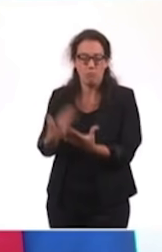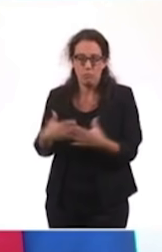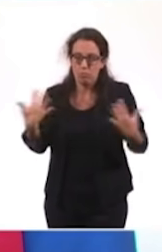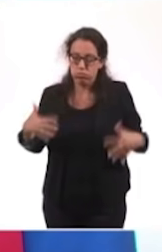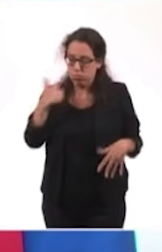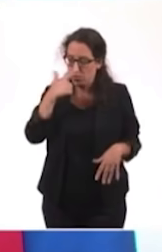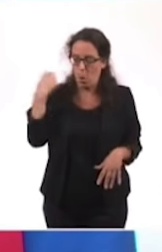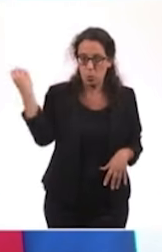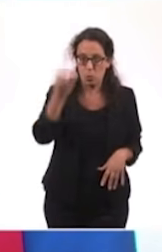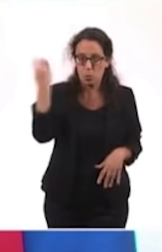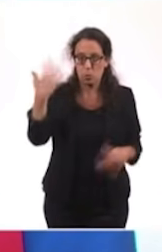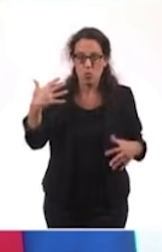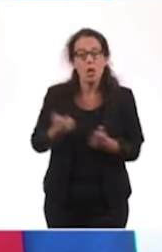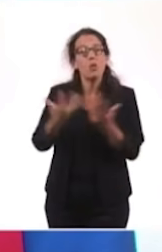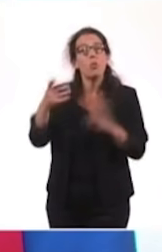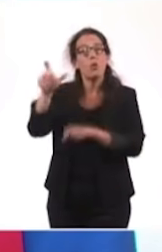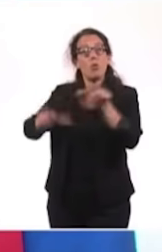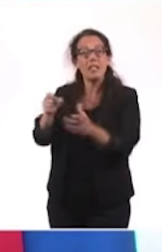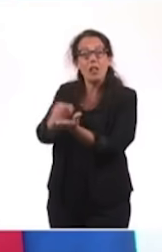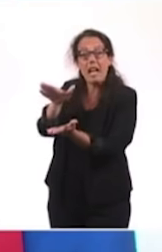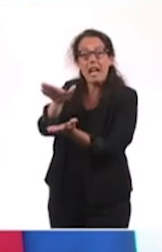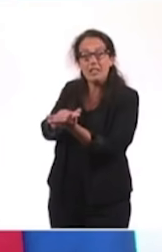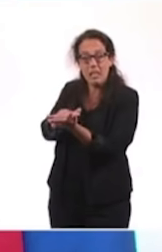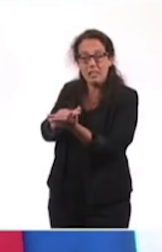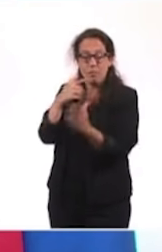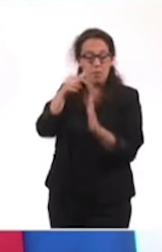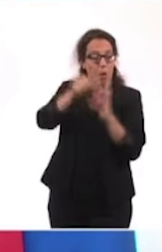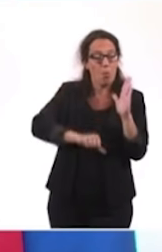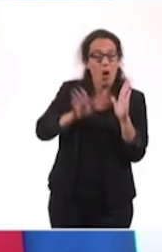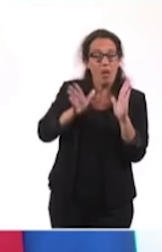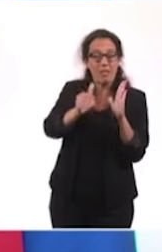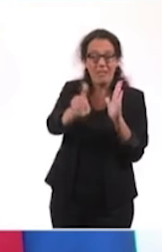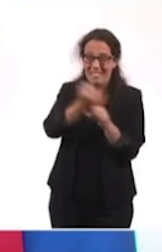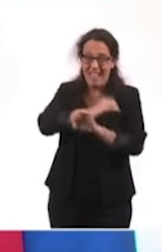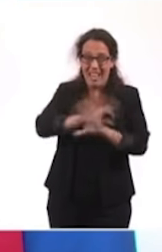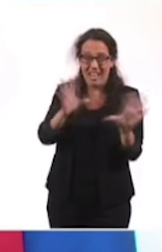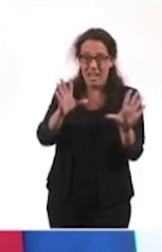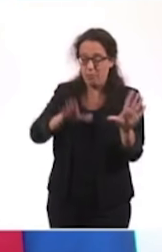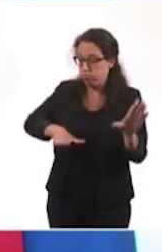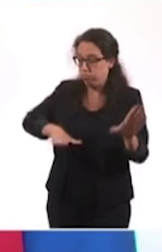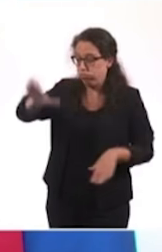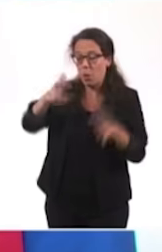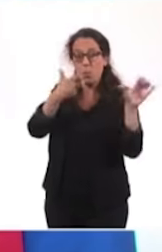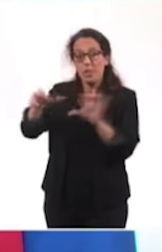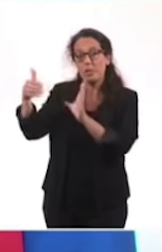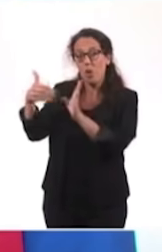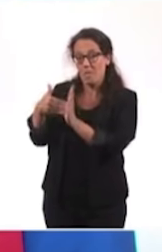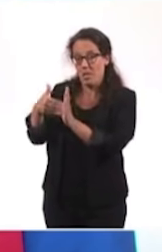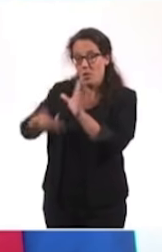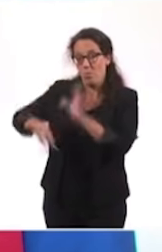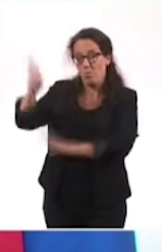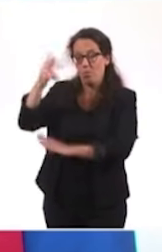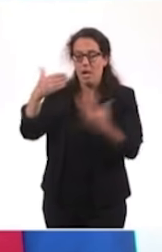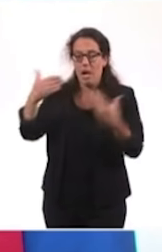de personnes inscrites à Pôle emploi et qui n'ont pas travaillé du tout en avril a augmenté de plus de 800 000 par rapport à mars. C'est